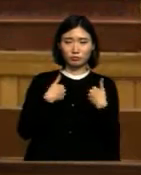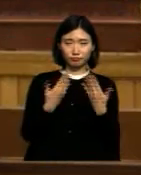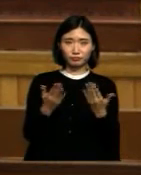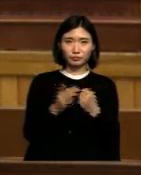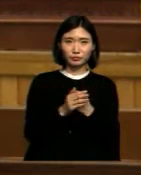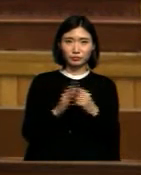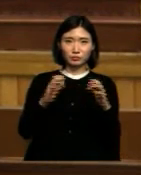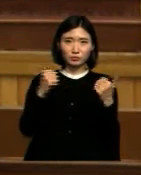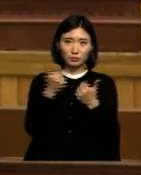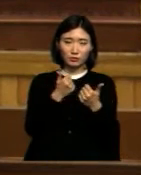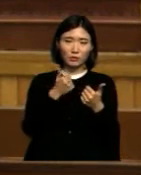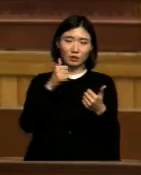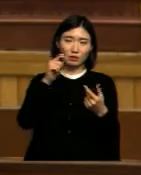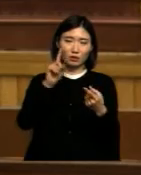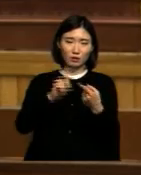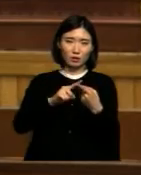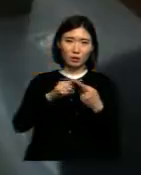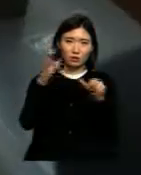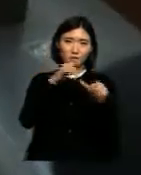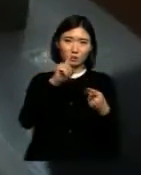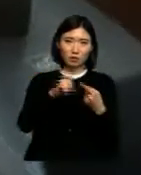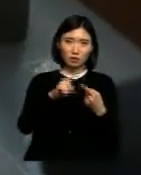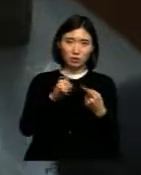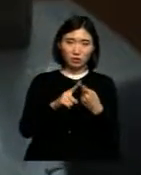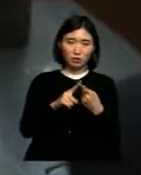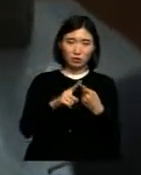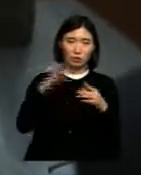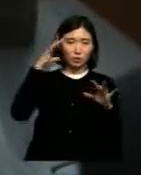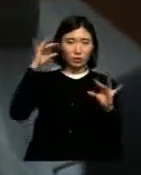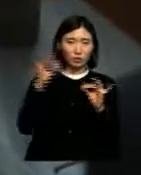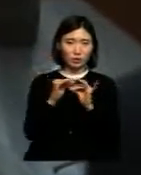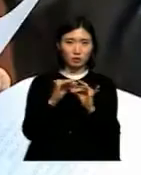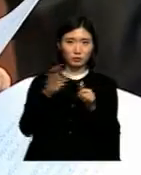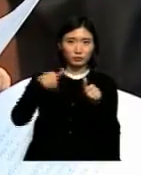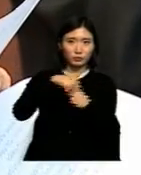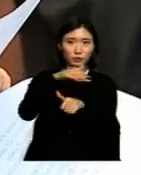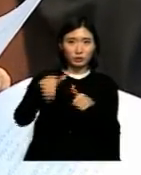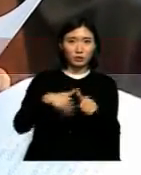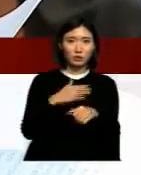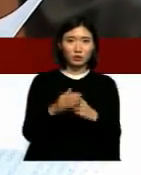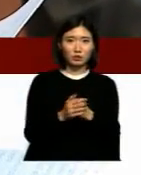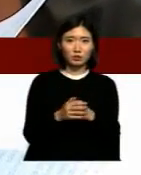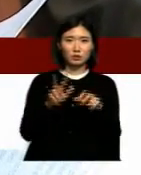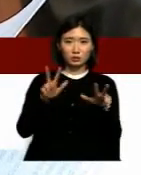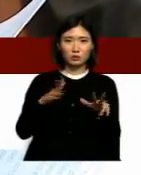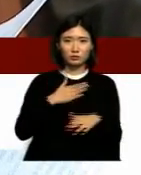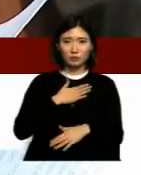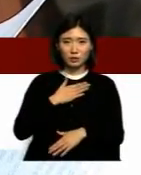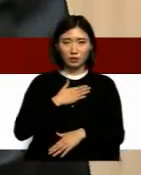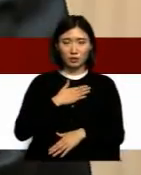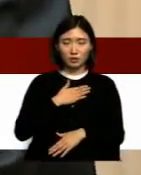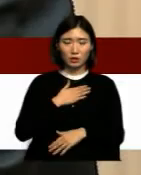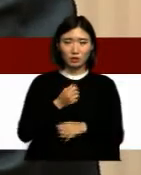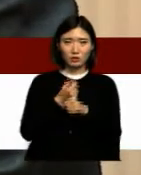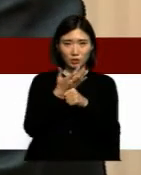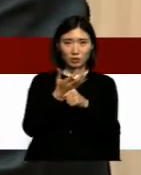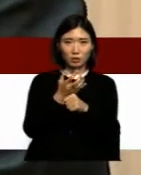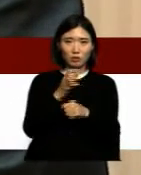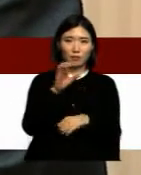의원들의 지적에 대해 김문섭 도시과장도 동의할 수밖에 없습니다. 지금 제가 좀 말씀드린 걸 반복을